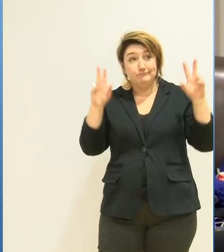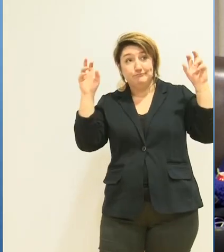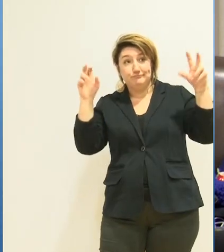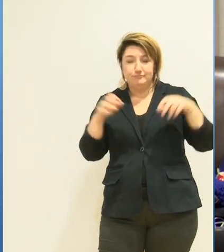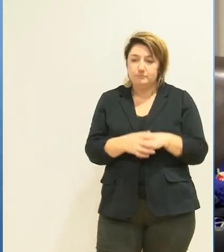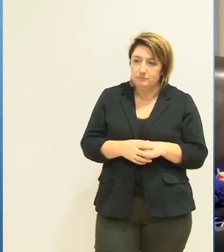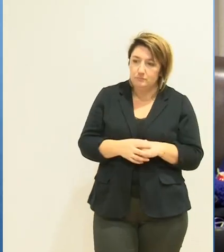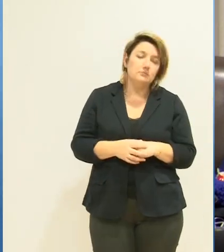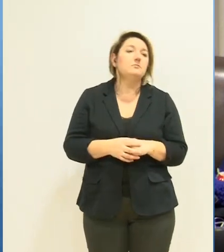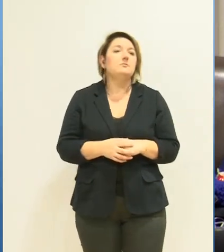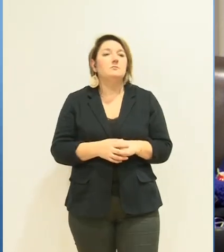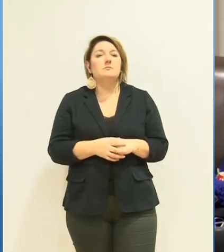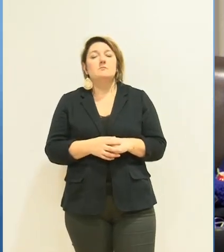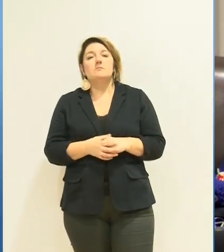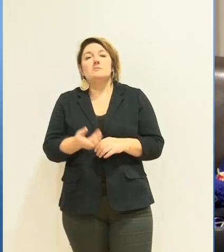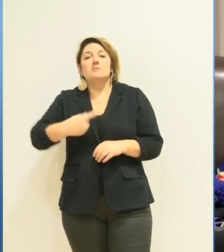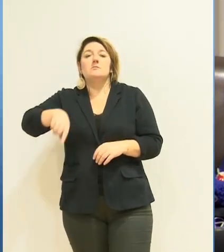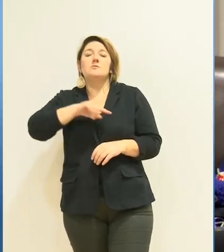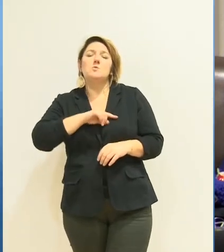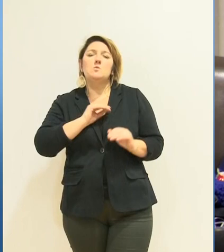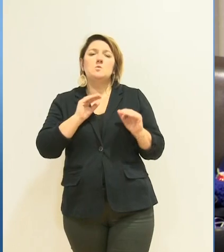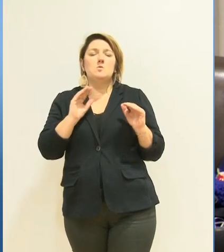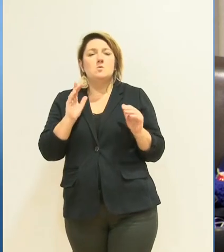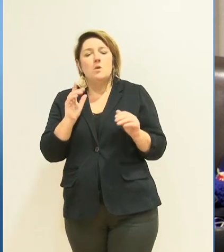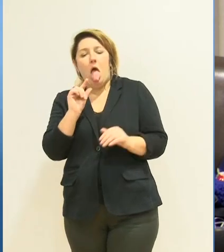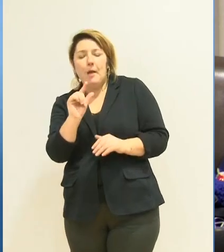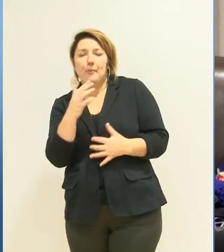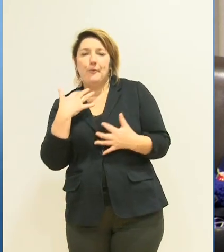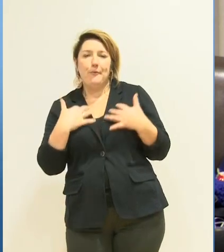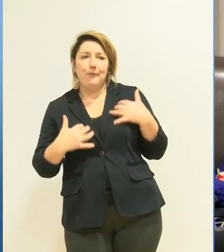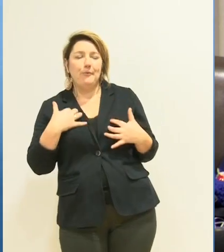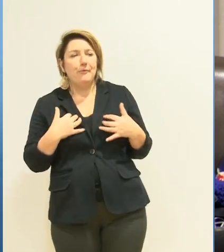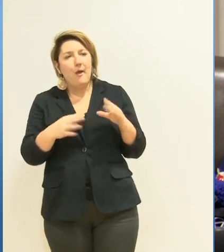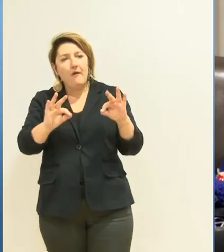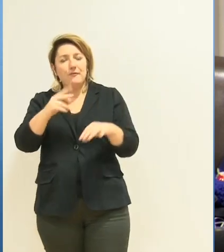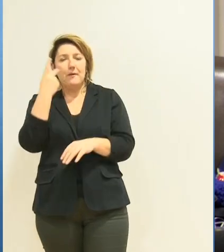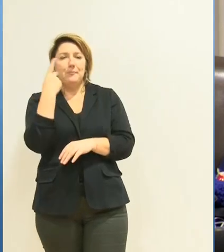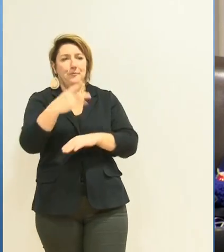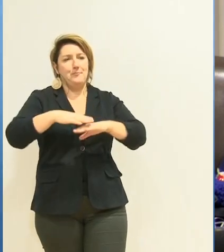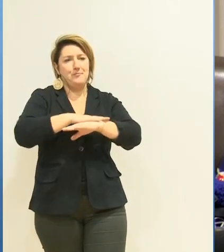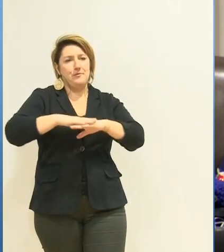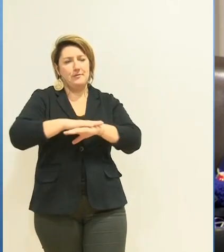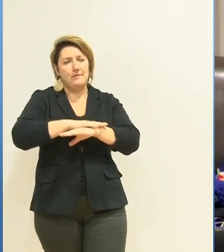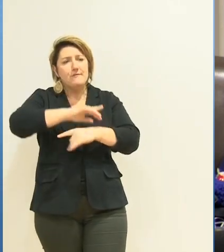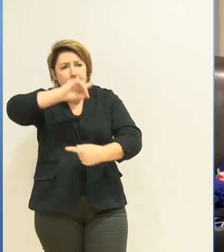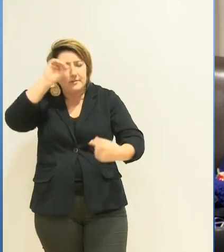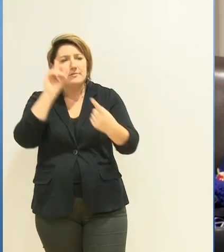l'expression nous sommes partants sont peu plus réservé sur votre politique lié aux nerfs